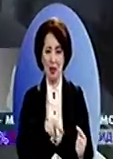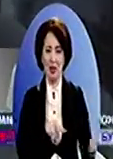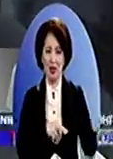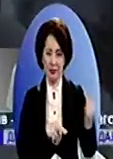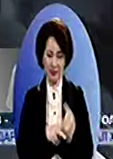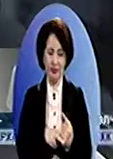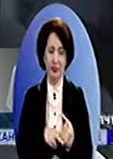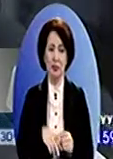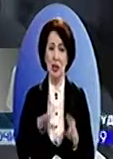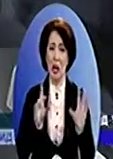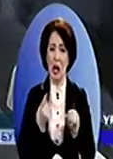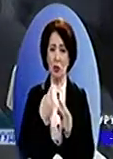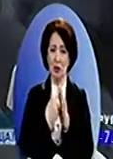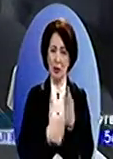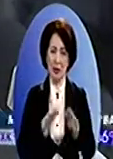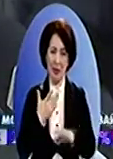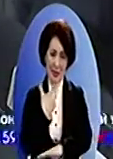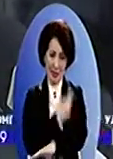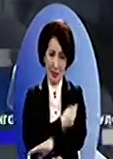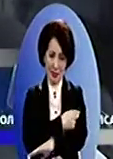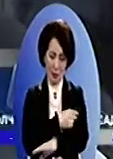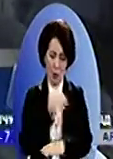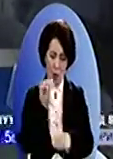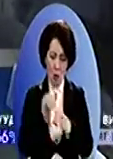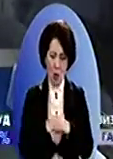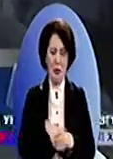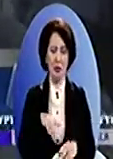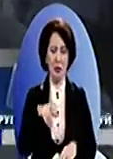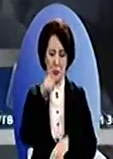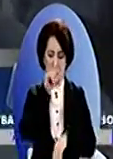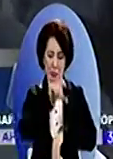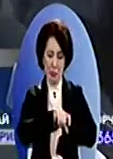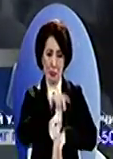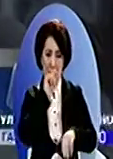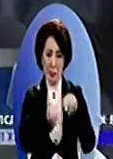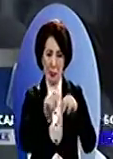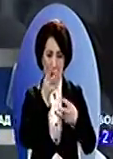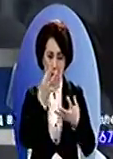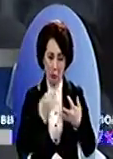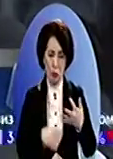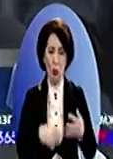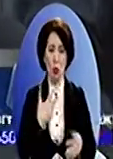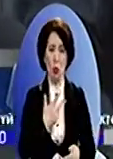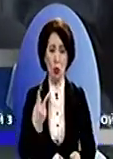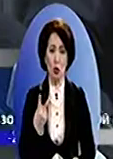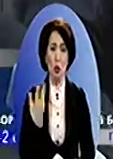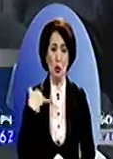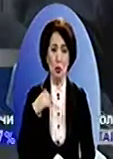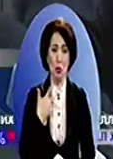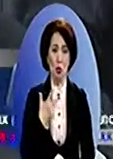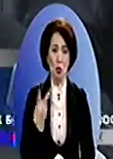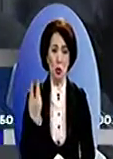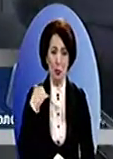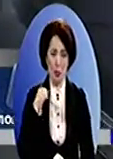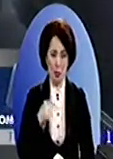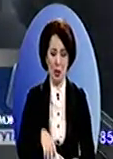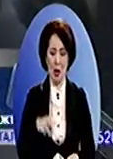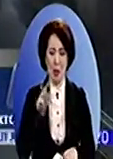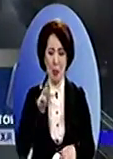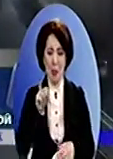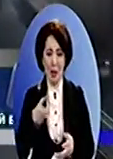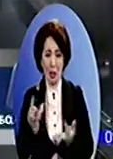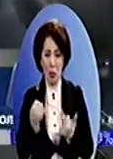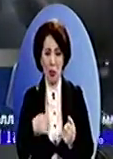сард вакцинжуулалт хамрагдсан бол манай мэрэгжлийн хэлтийн байгууллагаас оч тоолоход бол 32 хүр байж байгаа. Яг малын А тоолгор бол 44